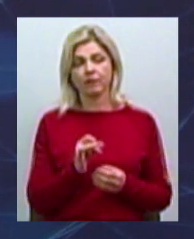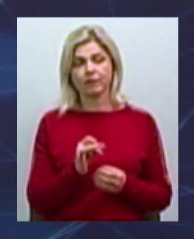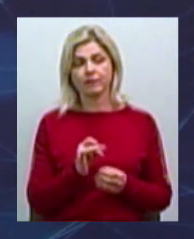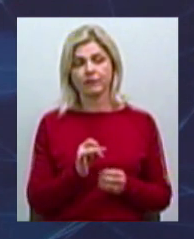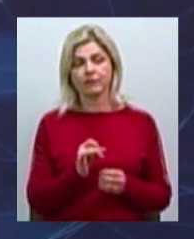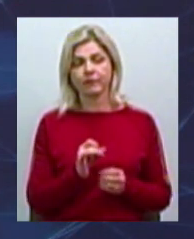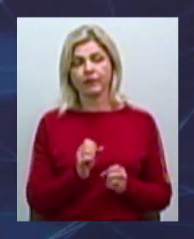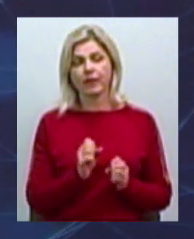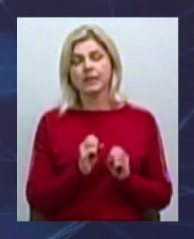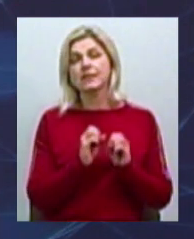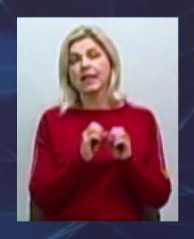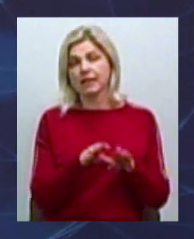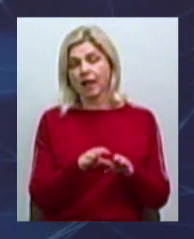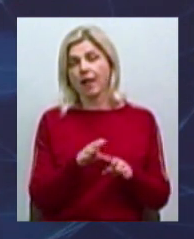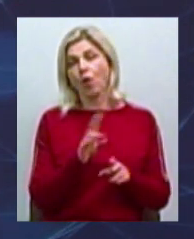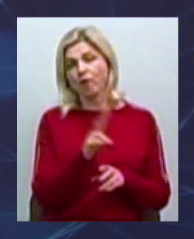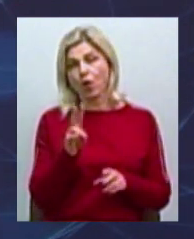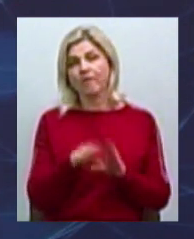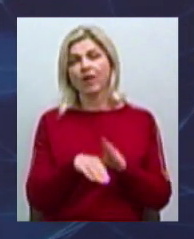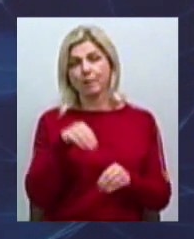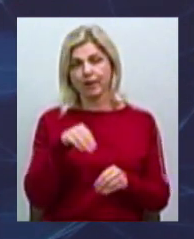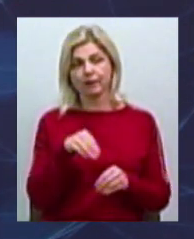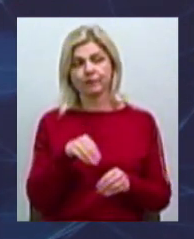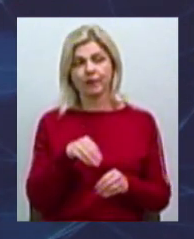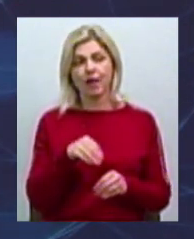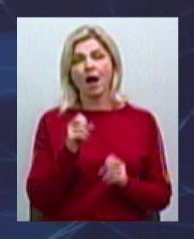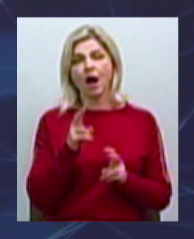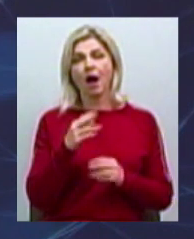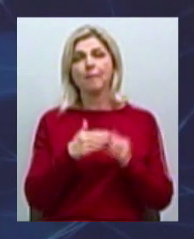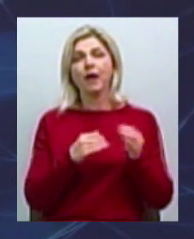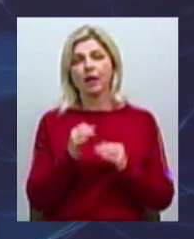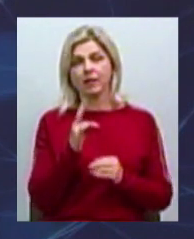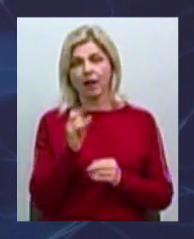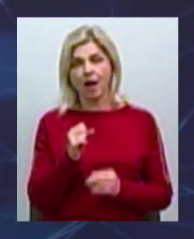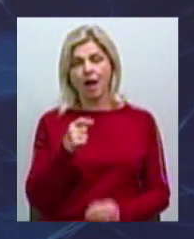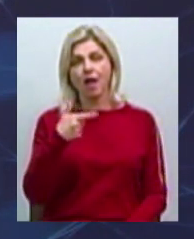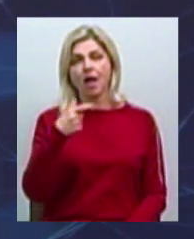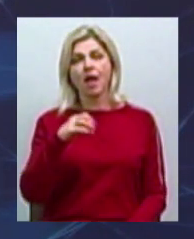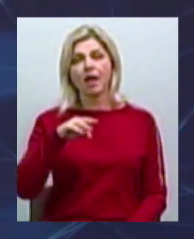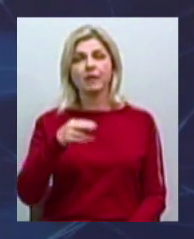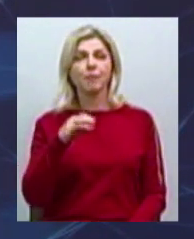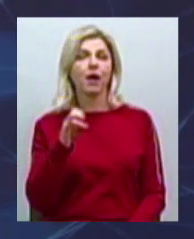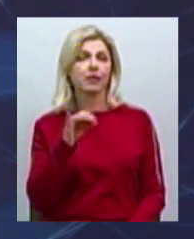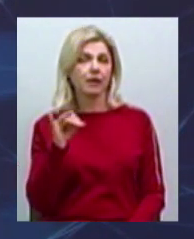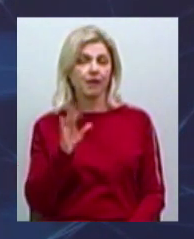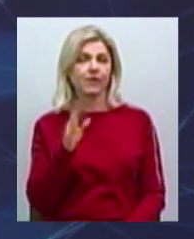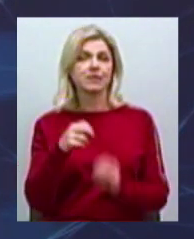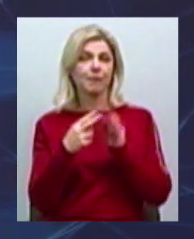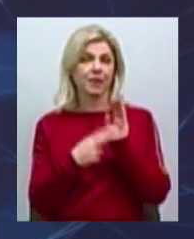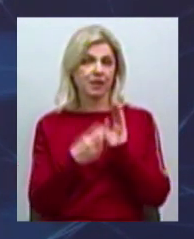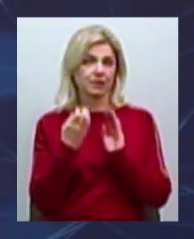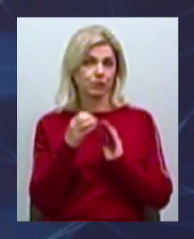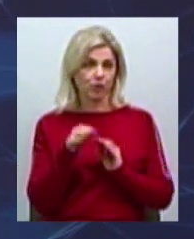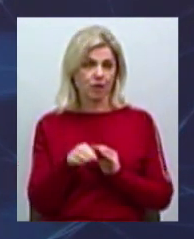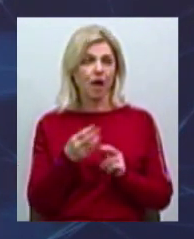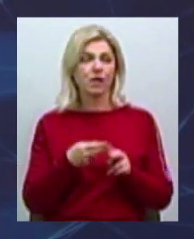таких процедурах, інколи обирати, як практика гетьманів в 17 столітті. Але це є справа притаманна